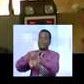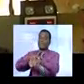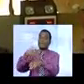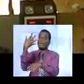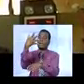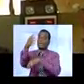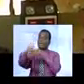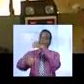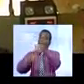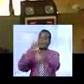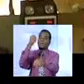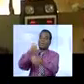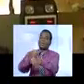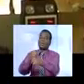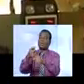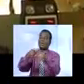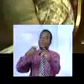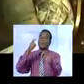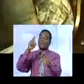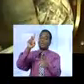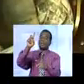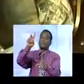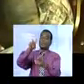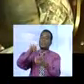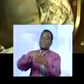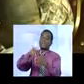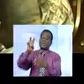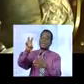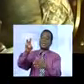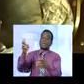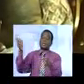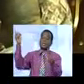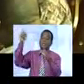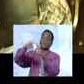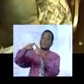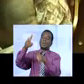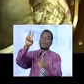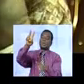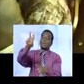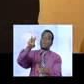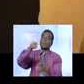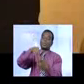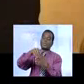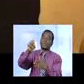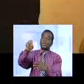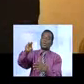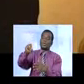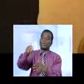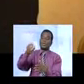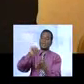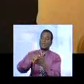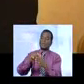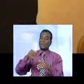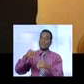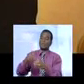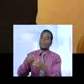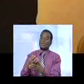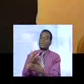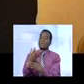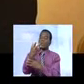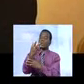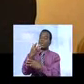5 ans, de 2007 à 2012, étaient entre autres la production durable du